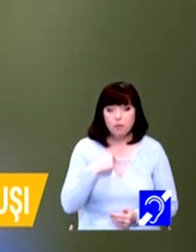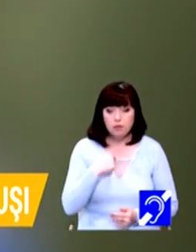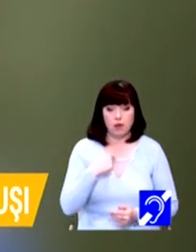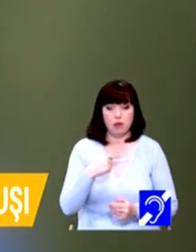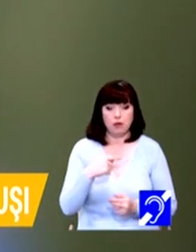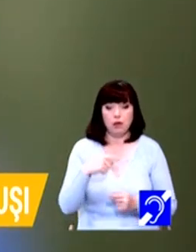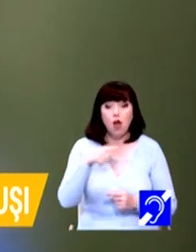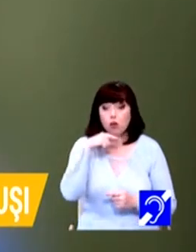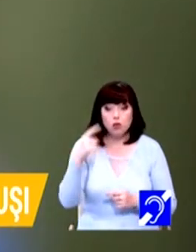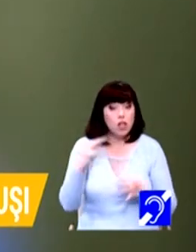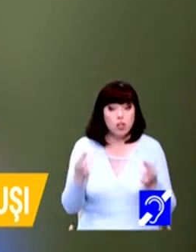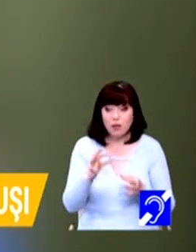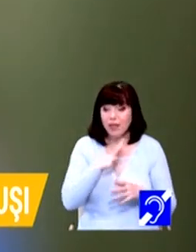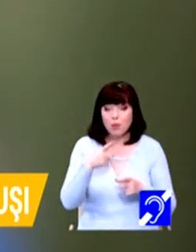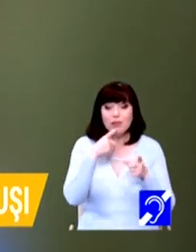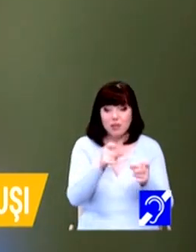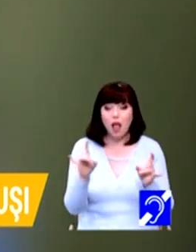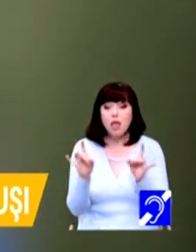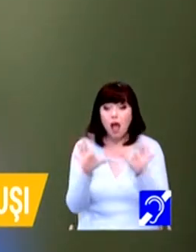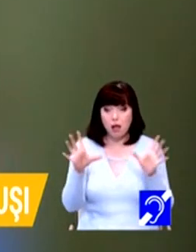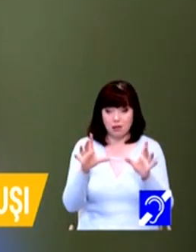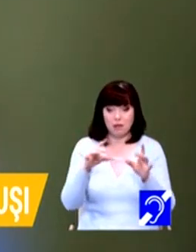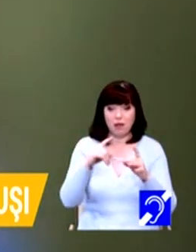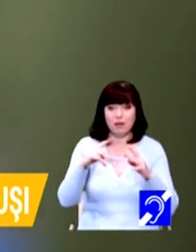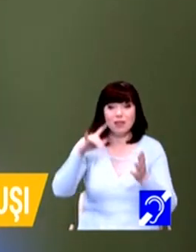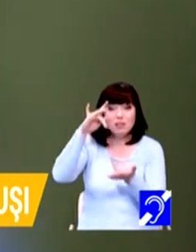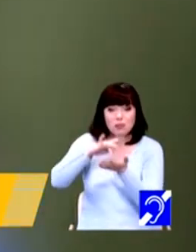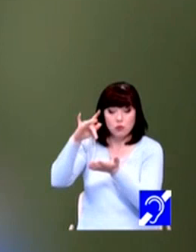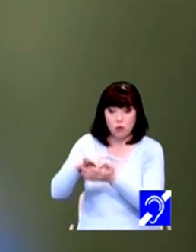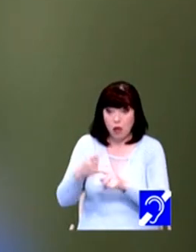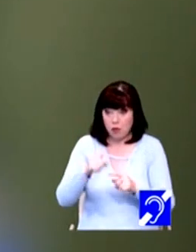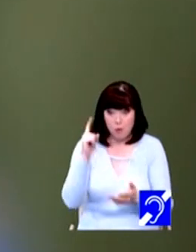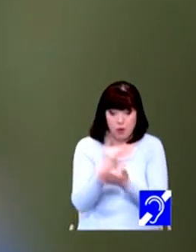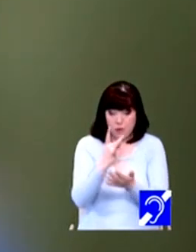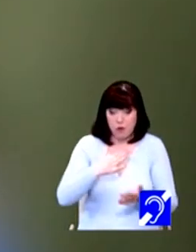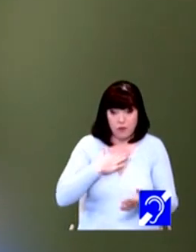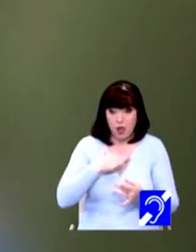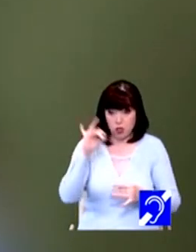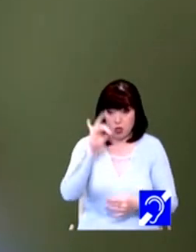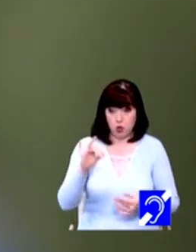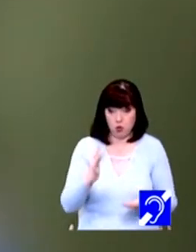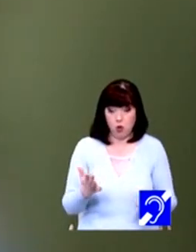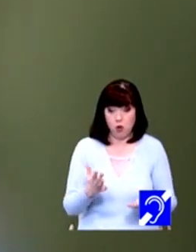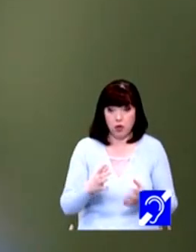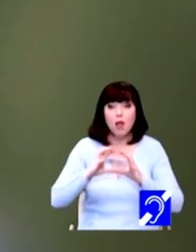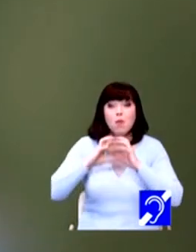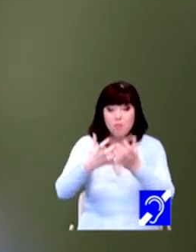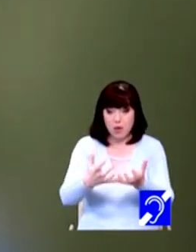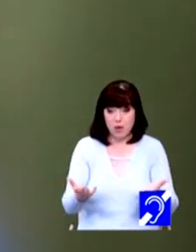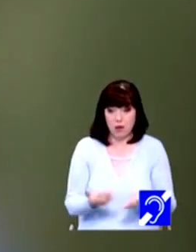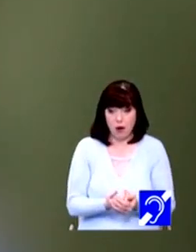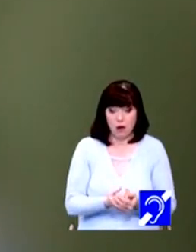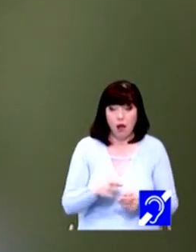не обстрілювала атомні енергоблоки. Вперше, це вперше в нашій історії, в історії людства,